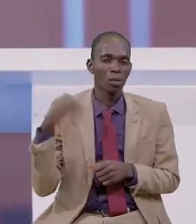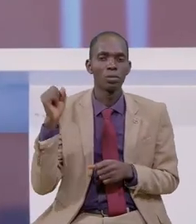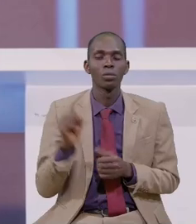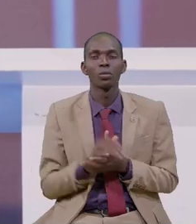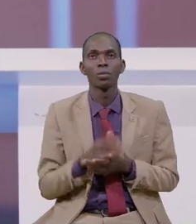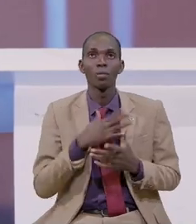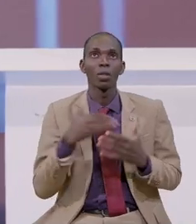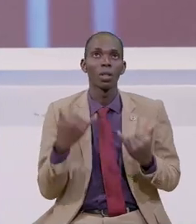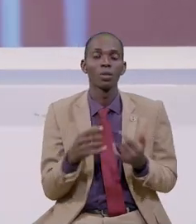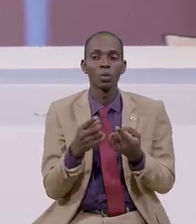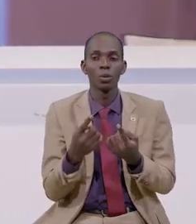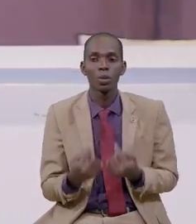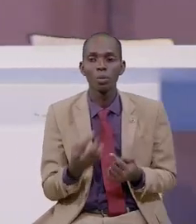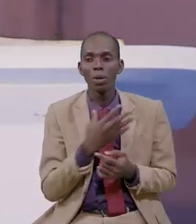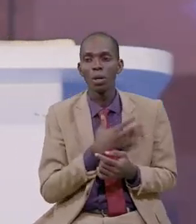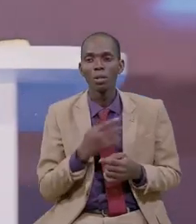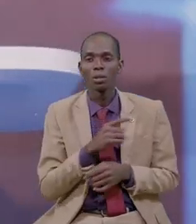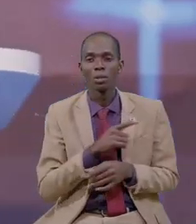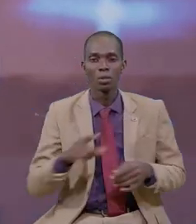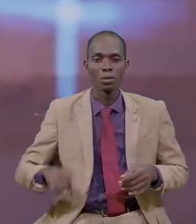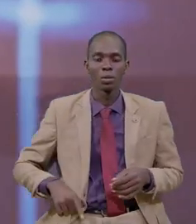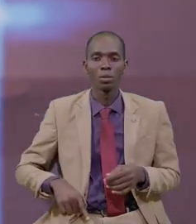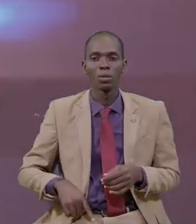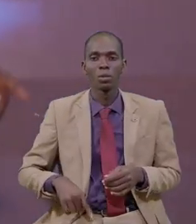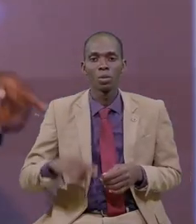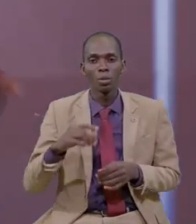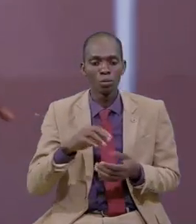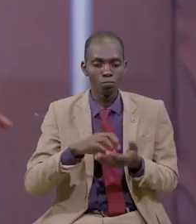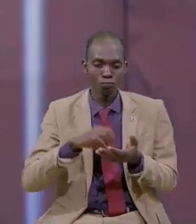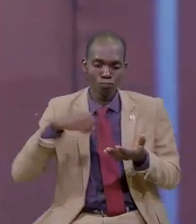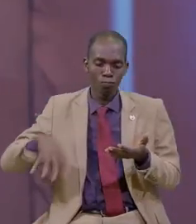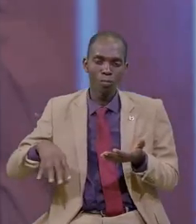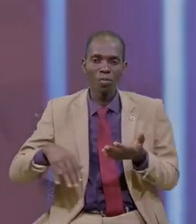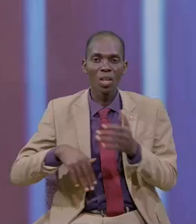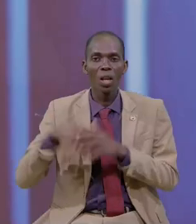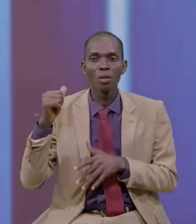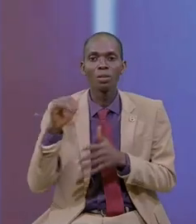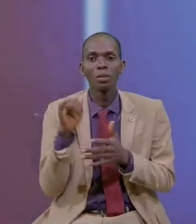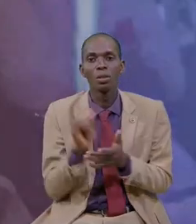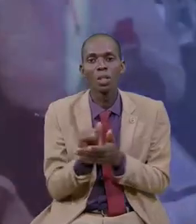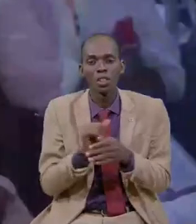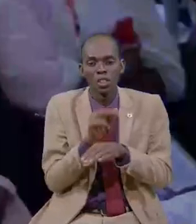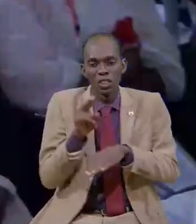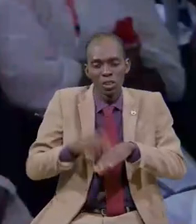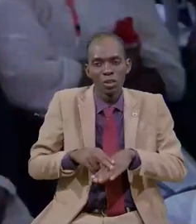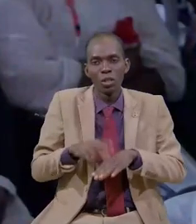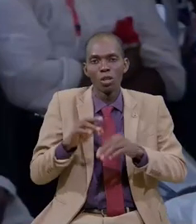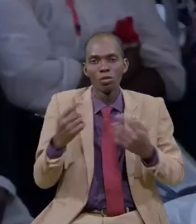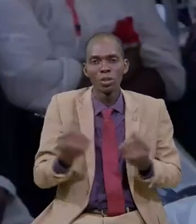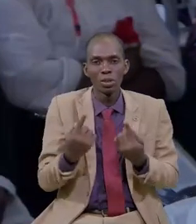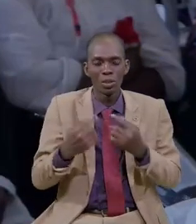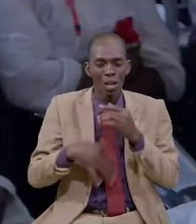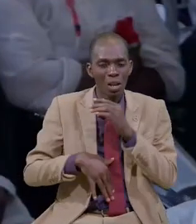sont coupés. Maintenant, tu viens et le Seigneur déracine cette nature de l'intérieur,